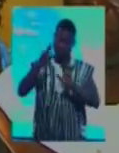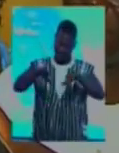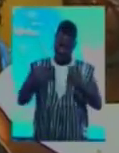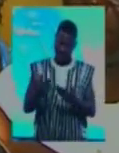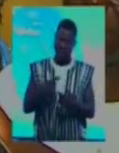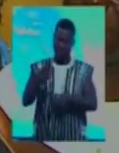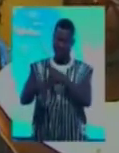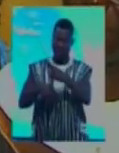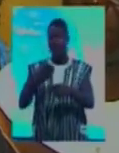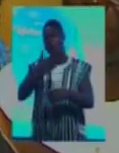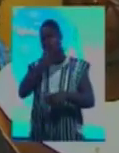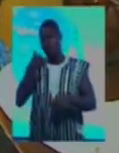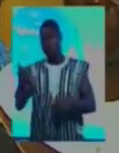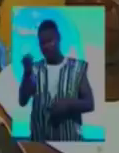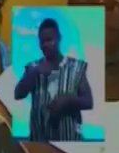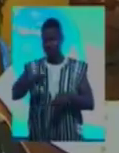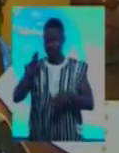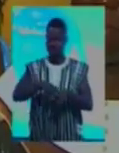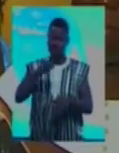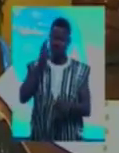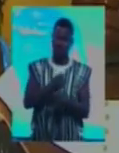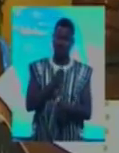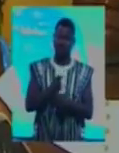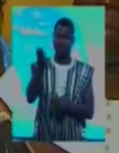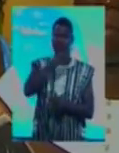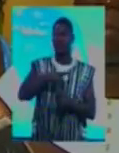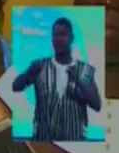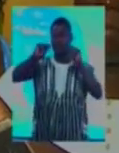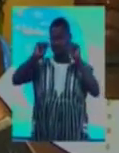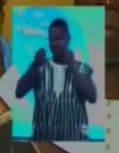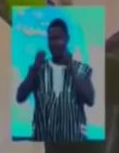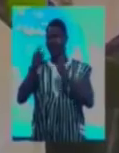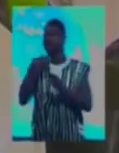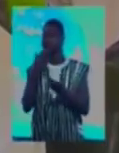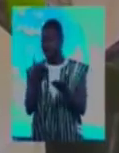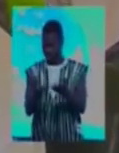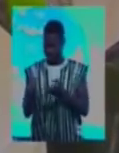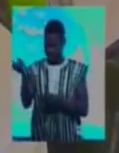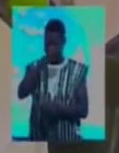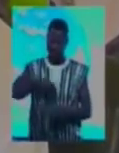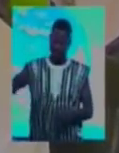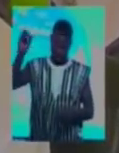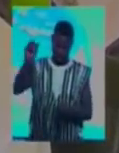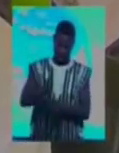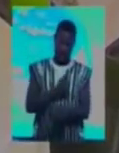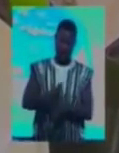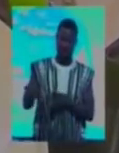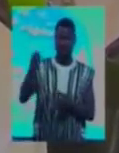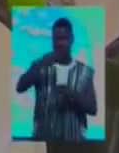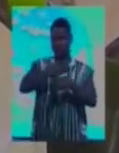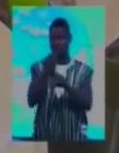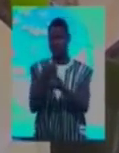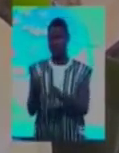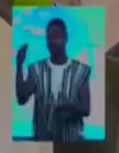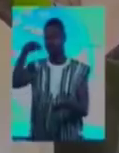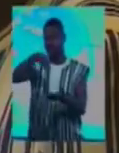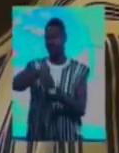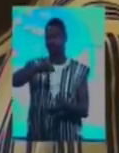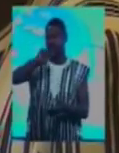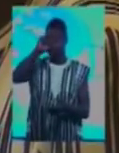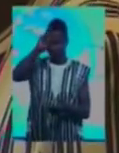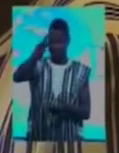aller au mieux la mise en œuvre, bien sûr, de ces textes réglementaires qui attendent d'être prises. Créé en 2006 à la faveur du projet